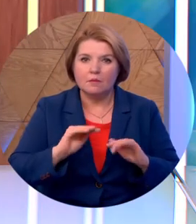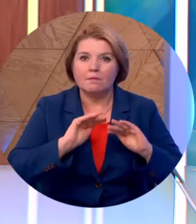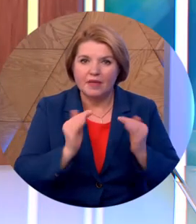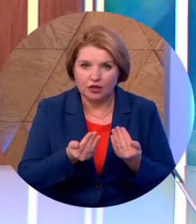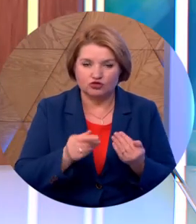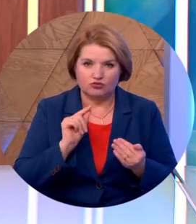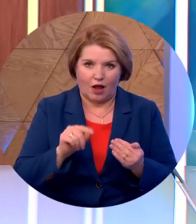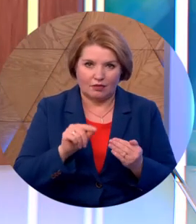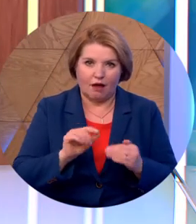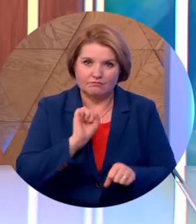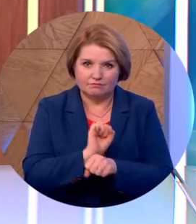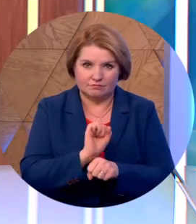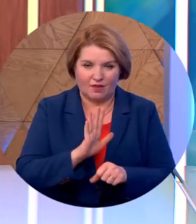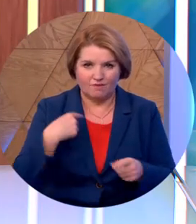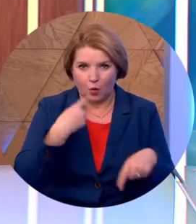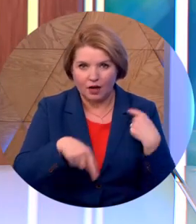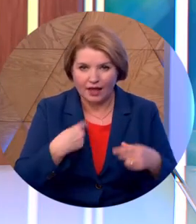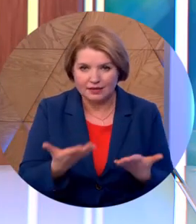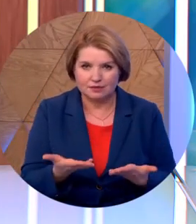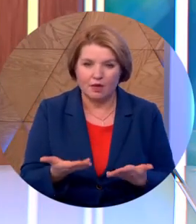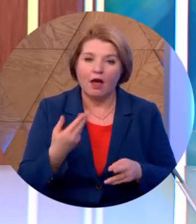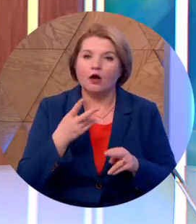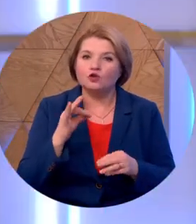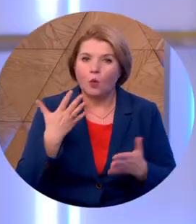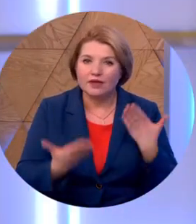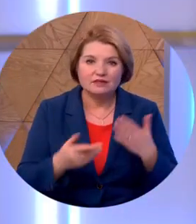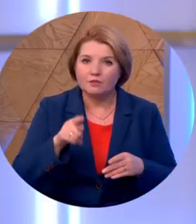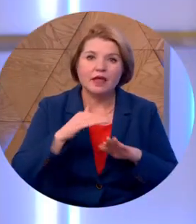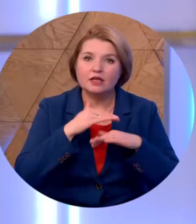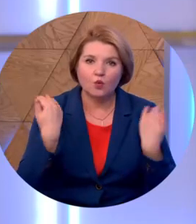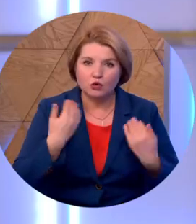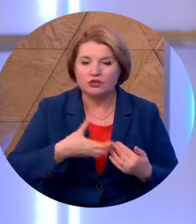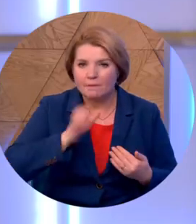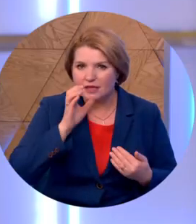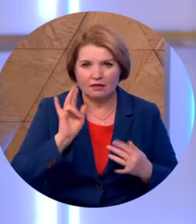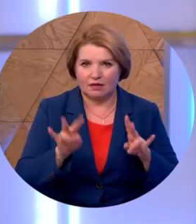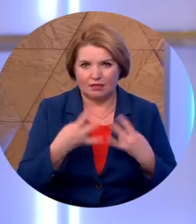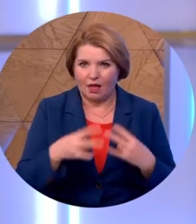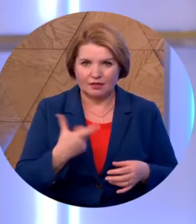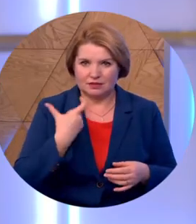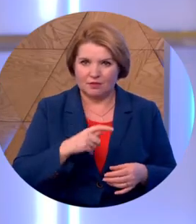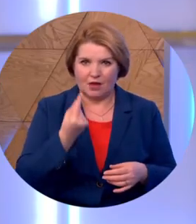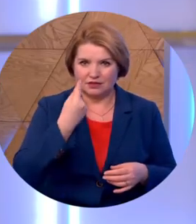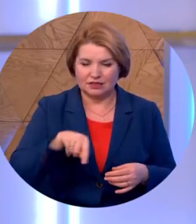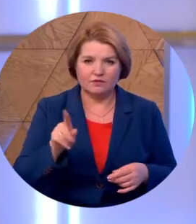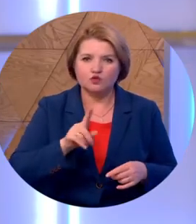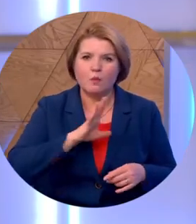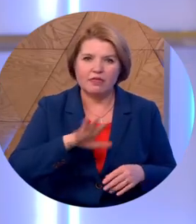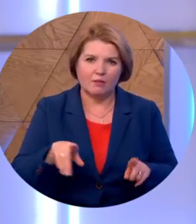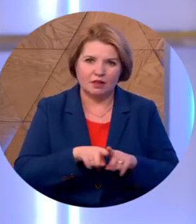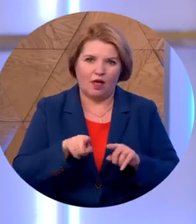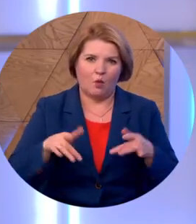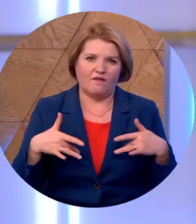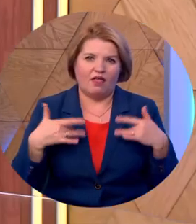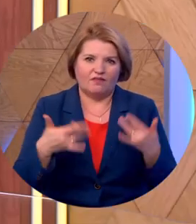себя поэтому Ну опять же таки если тебе совсем Категорически не хочется пить не надо себя заставлять чтобы было прямо до отвращения потому что все